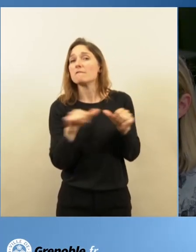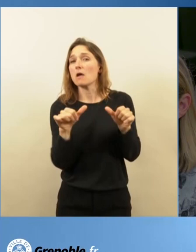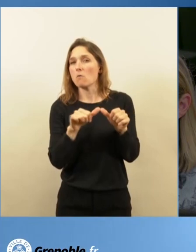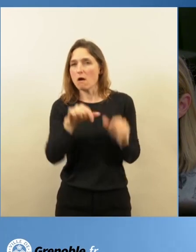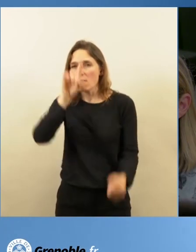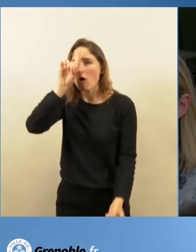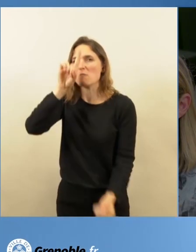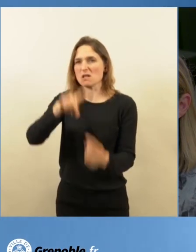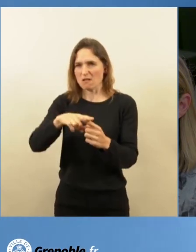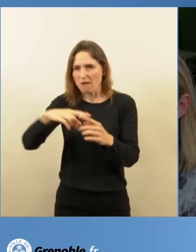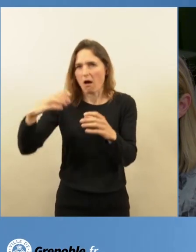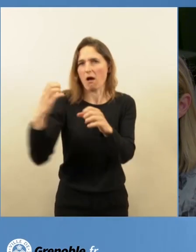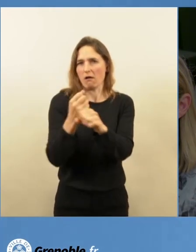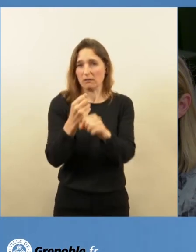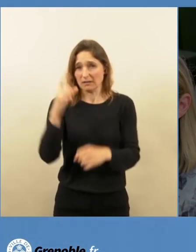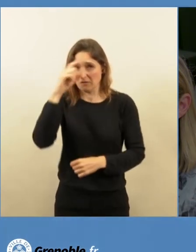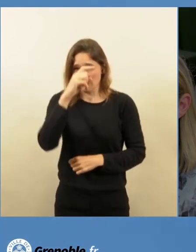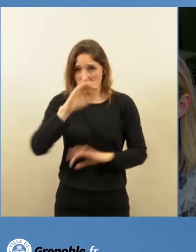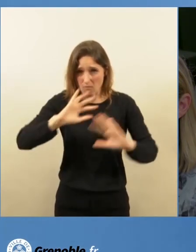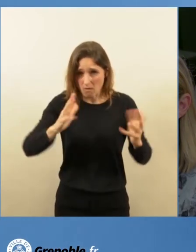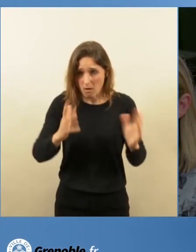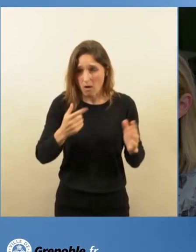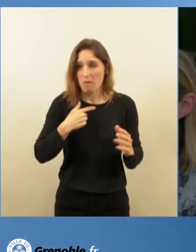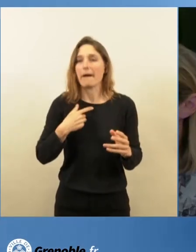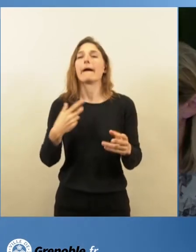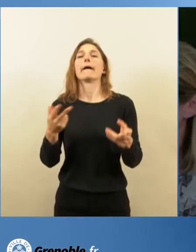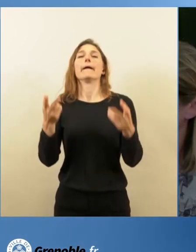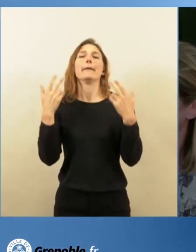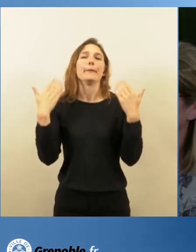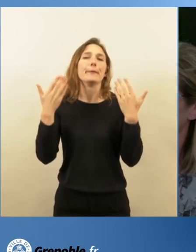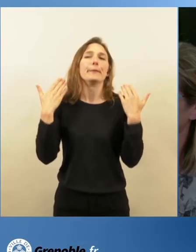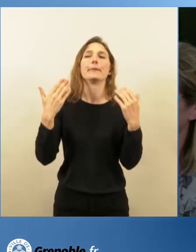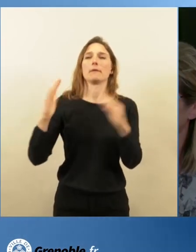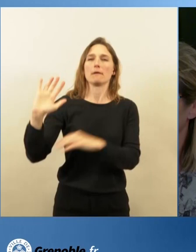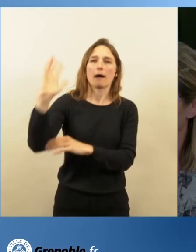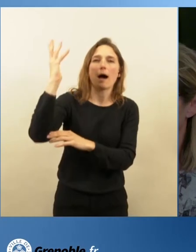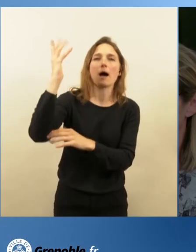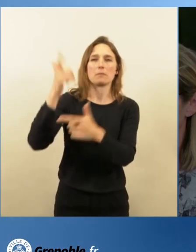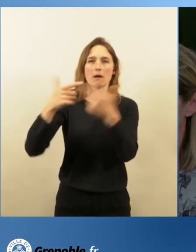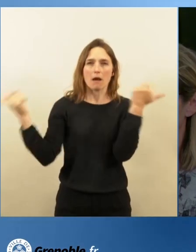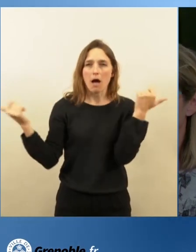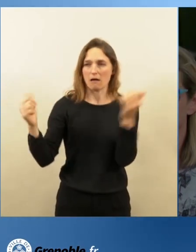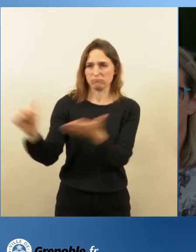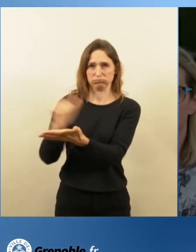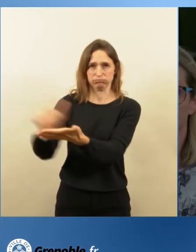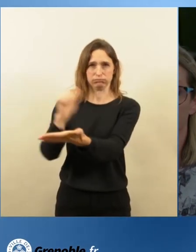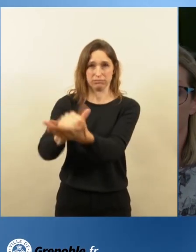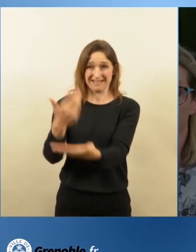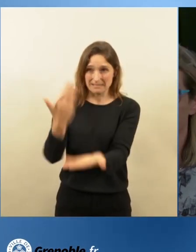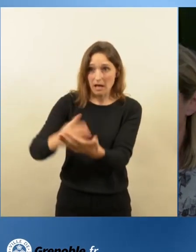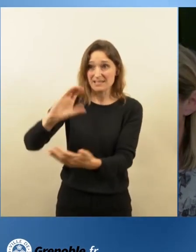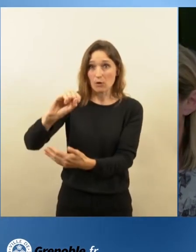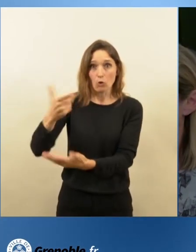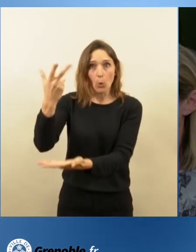en supprimant tous les espaces de respiration de la ville qui sont depuis d'absorption de carbone je